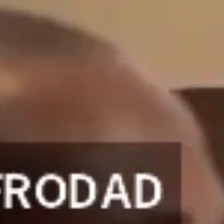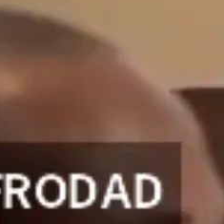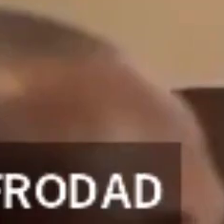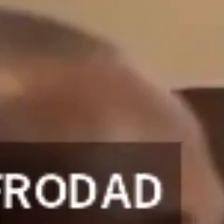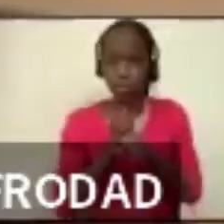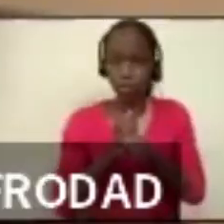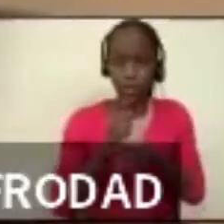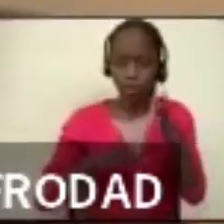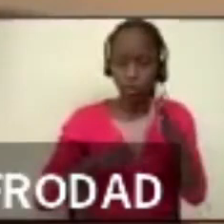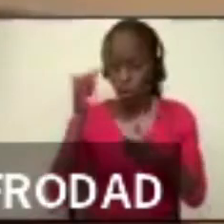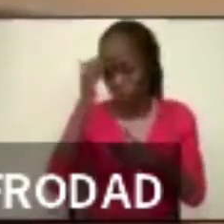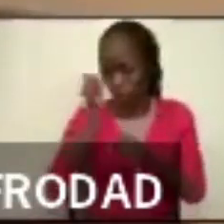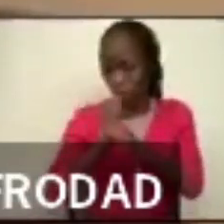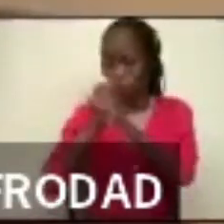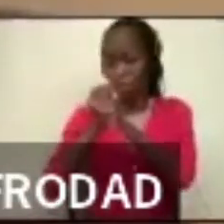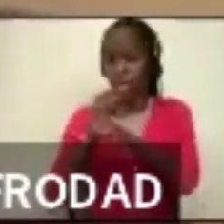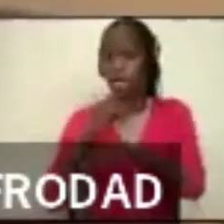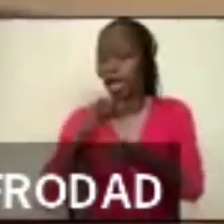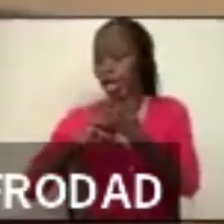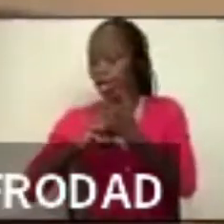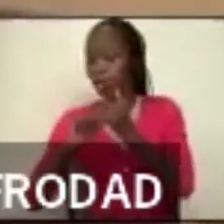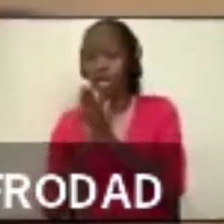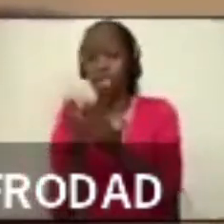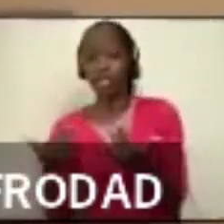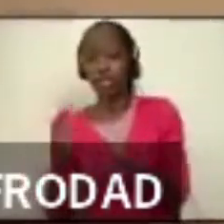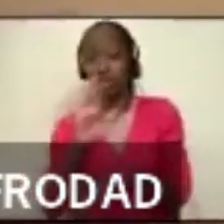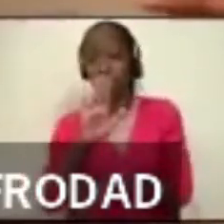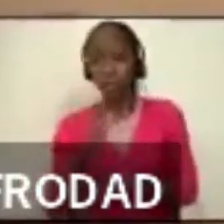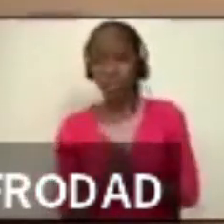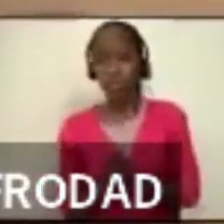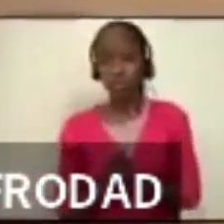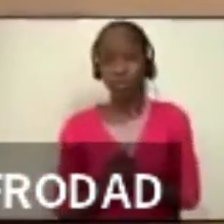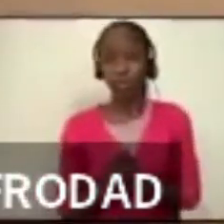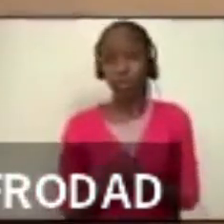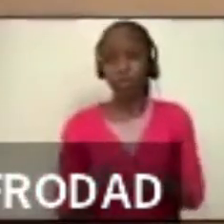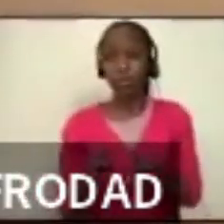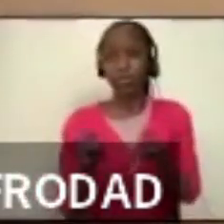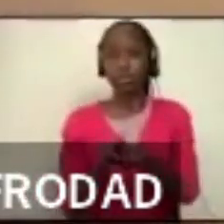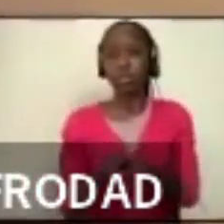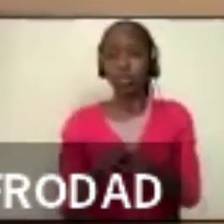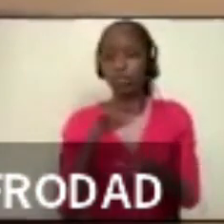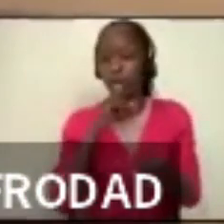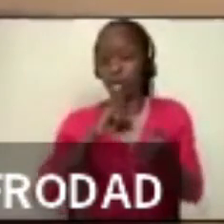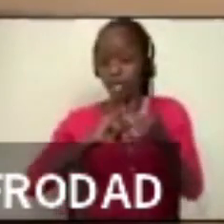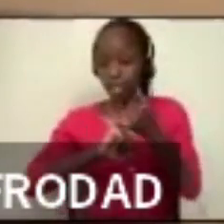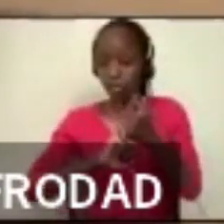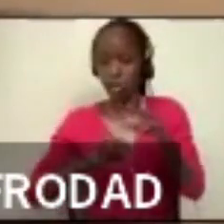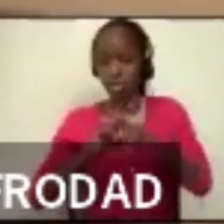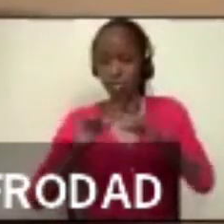une chambre à part, fermée, et toi, tu vis dans une autre chambre à part.